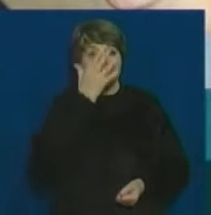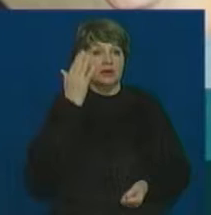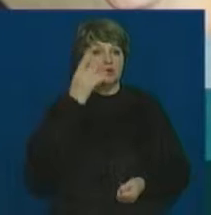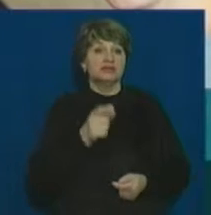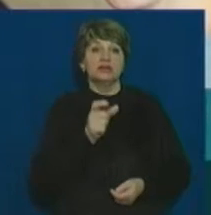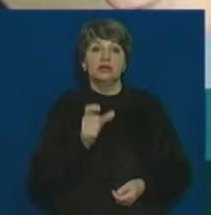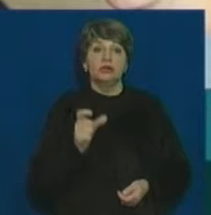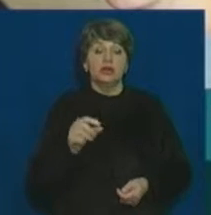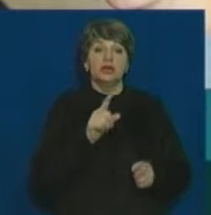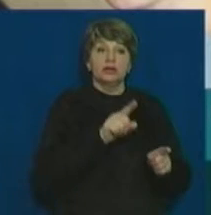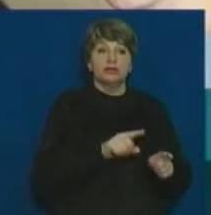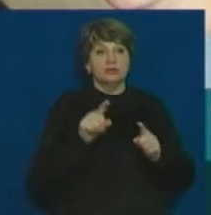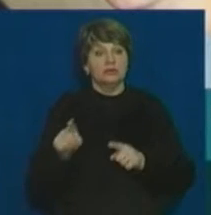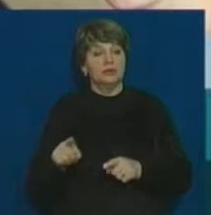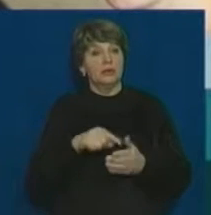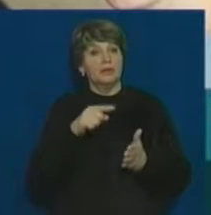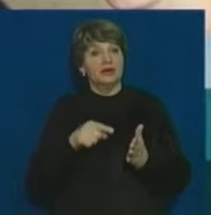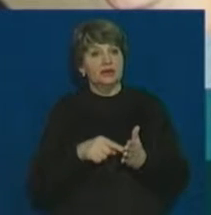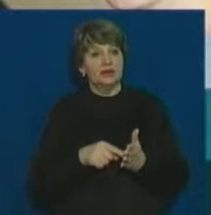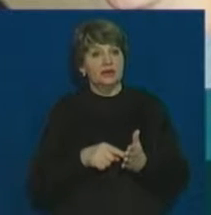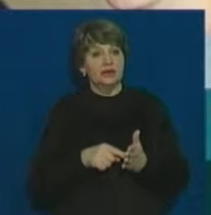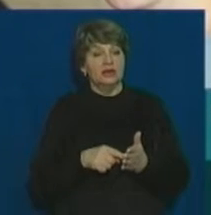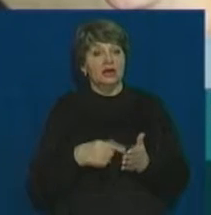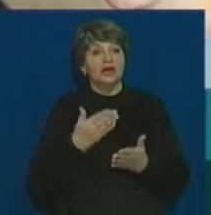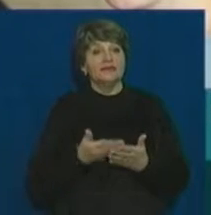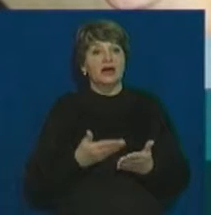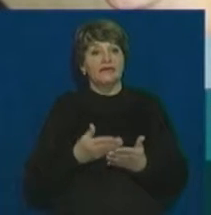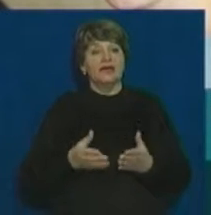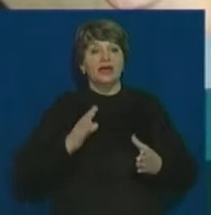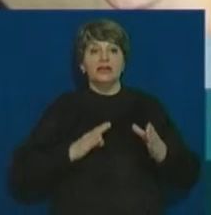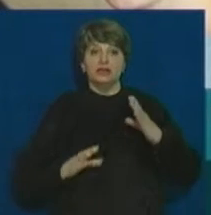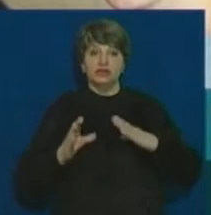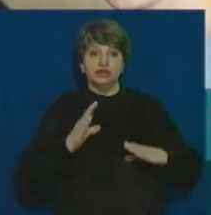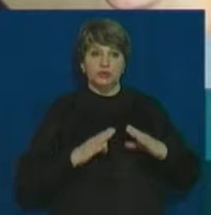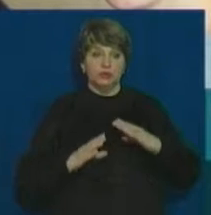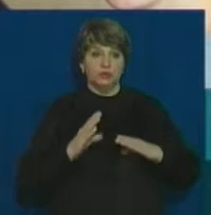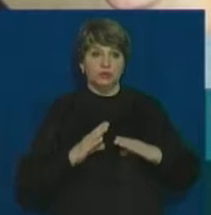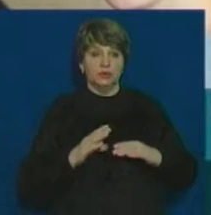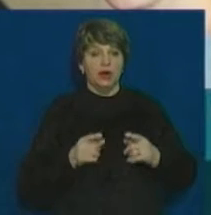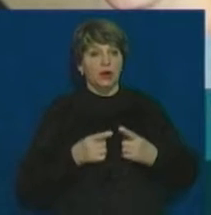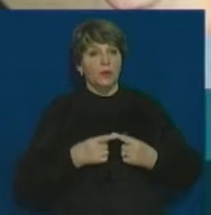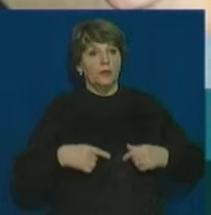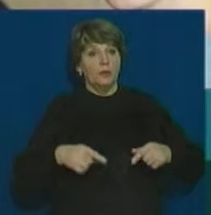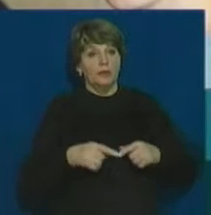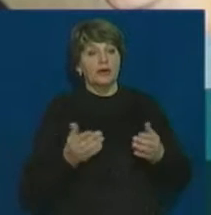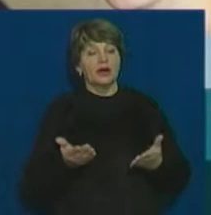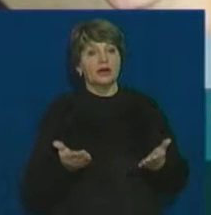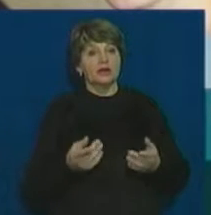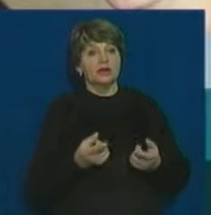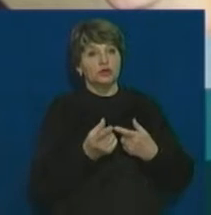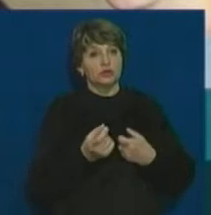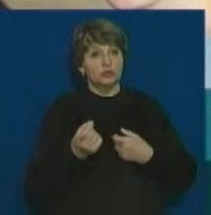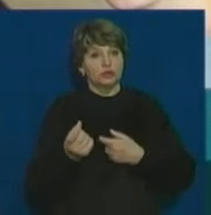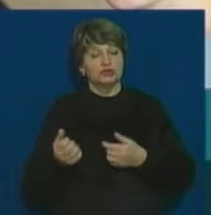питання. Даний інститут разом з іншими громадськими організаціями, які долучаються до